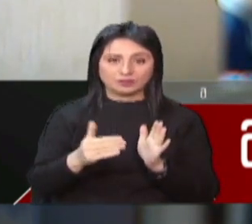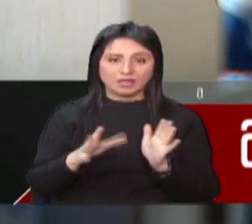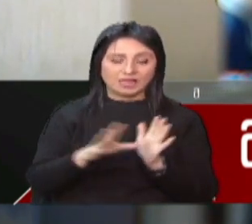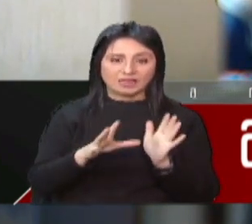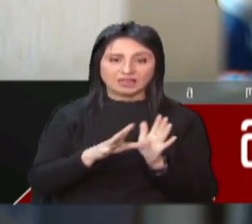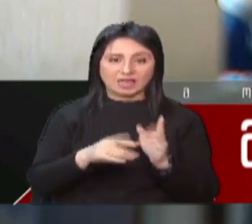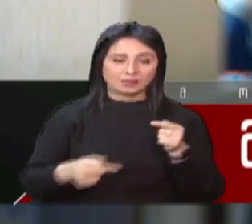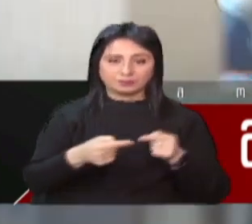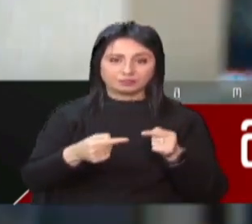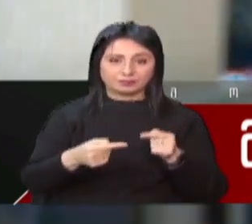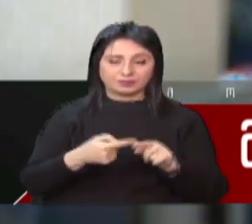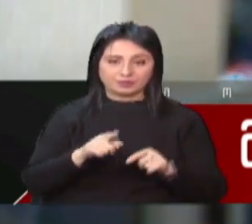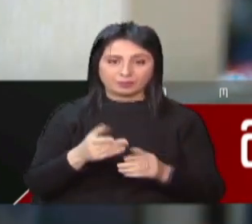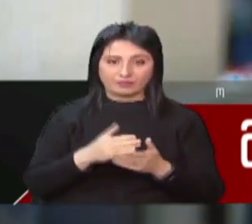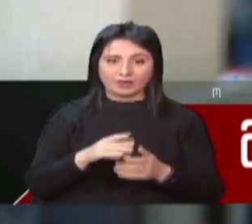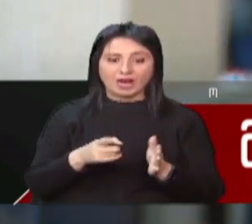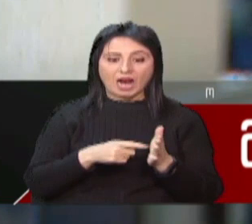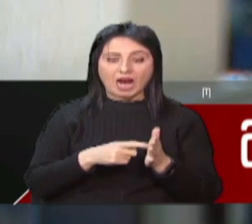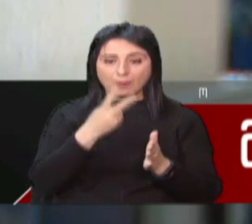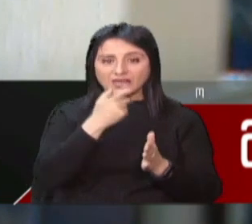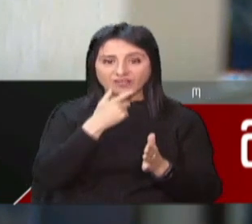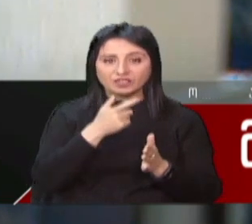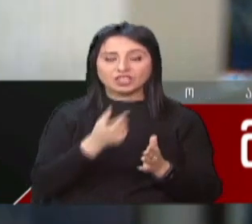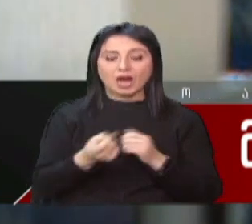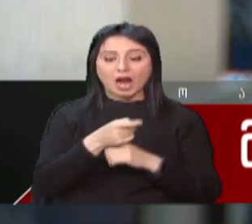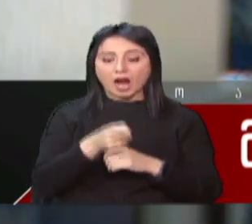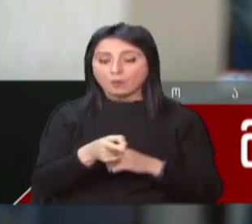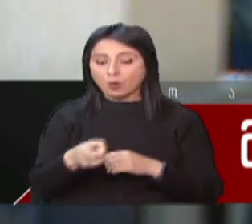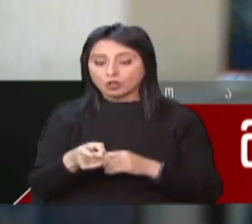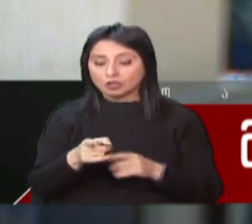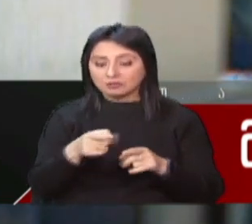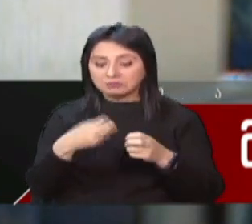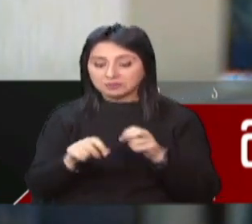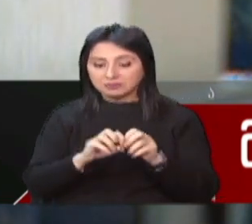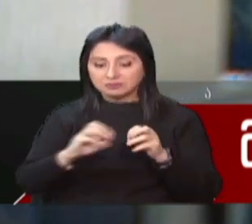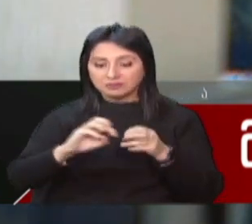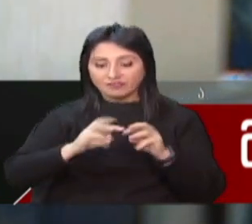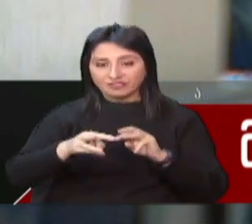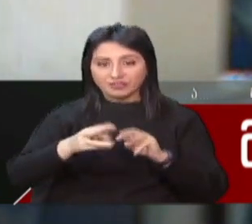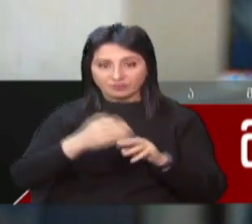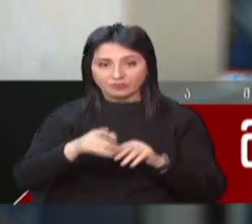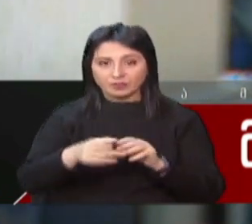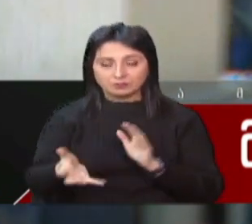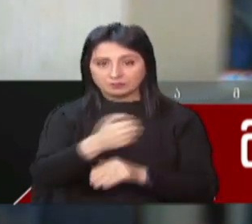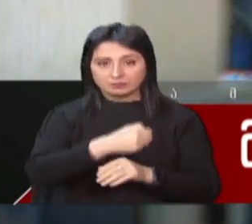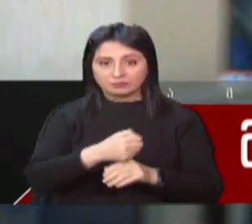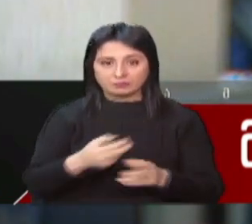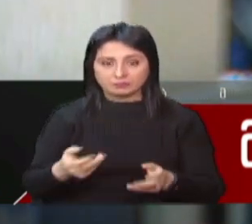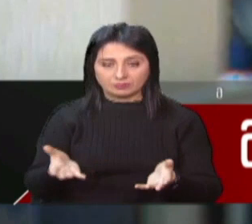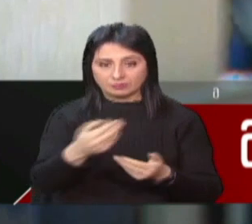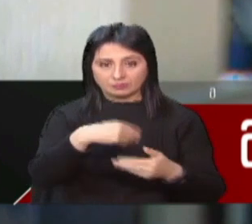ელექტროდენის ზემოქმედების შედეგად. გამომძიებელმა დათვალიერების დროს აღმოაჩინა დაზიანებული კაბელი და ამის შემდგომ ამოღებული